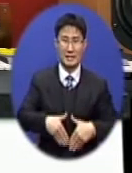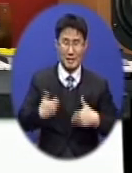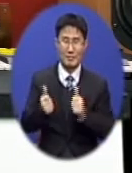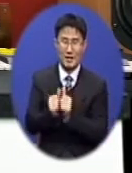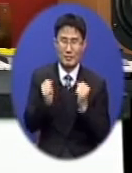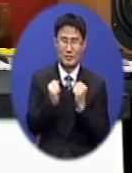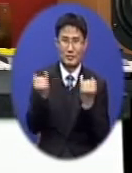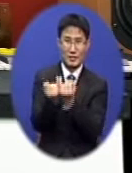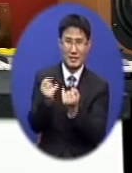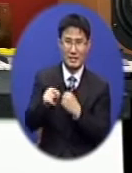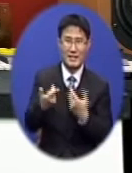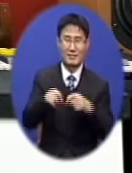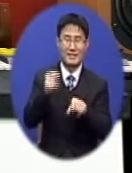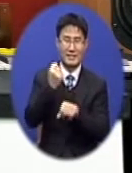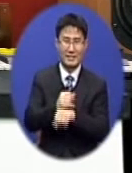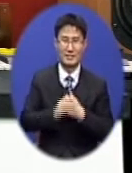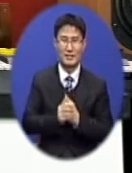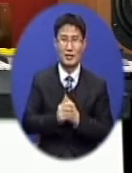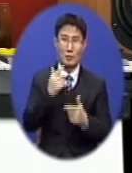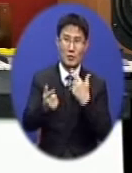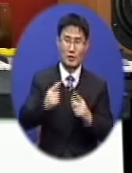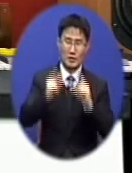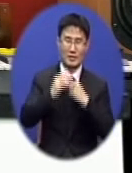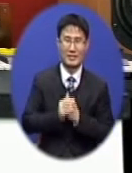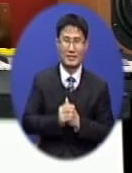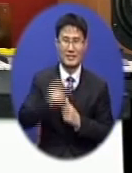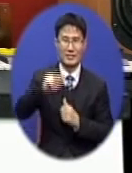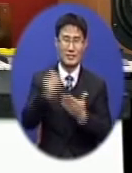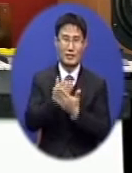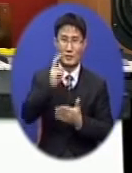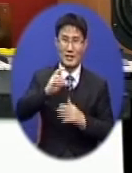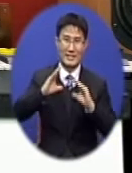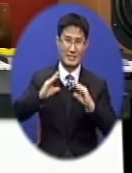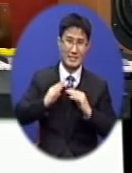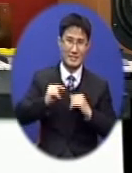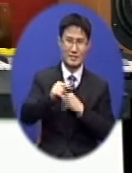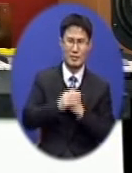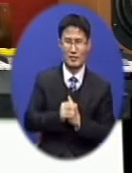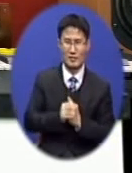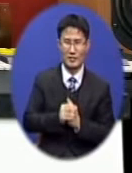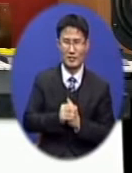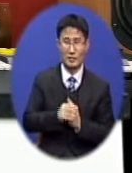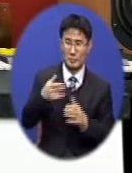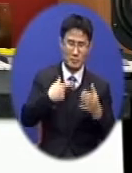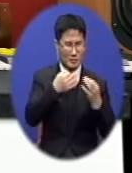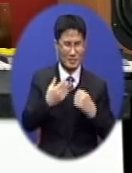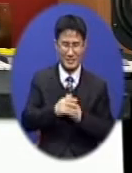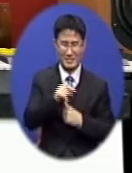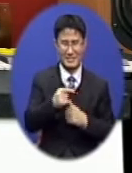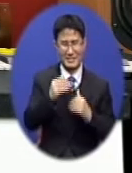함께하고 있는 목요일 전국 나눔 노래자랑 아마 현진우 씨가 이 모습 보고 좀 약이 좀 오를지도